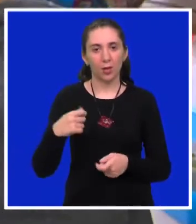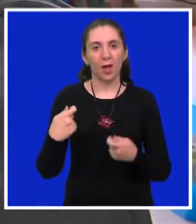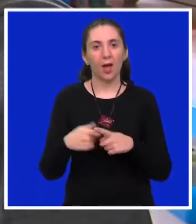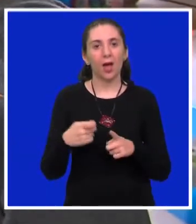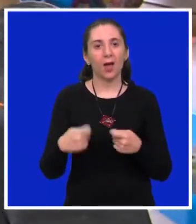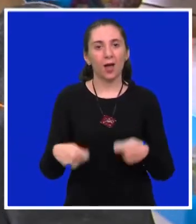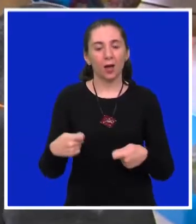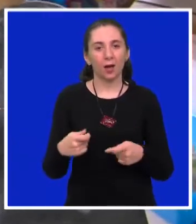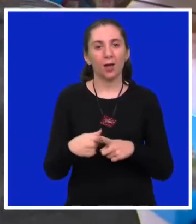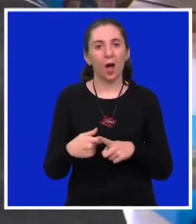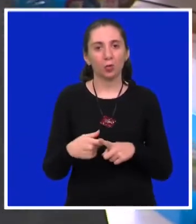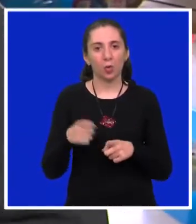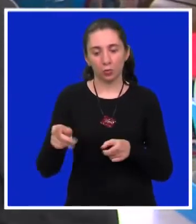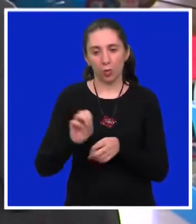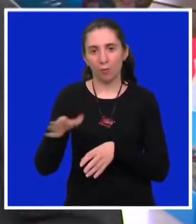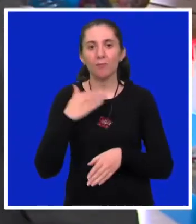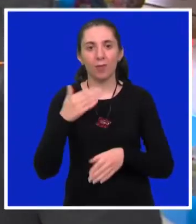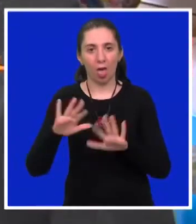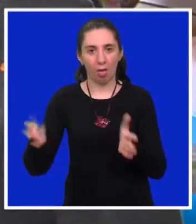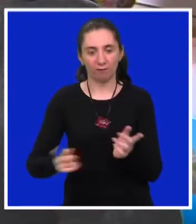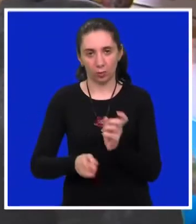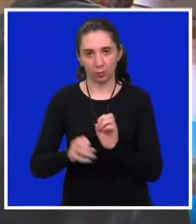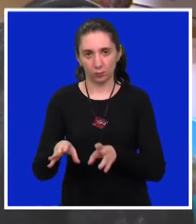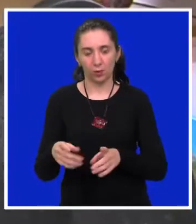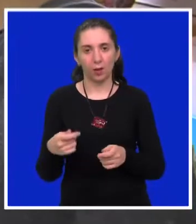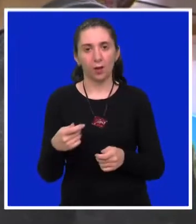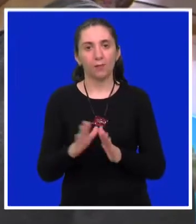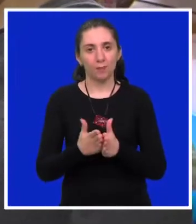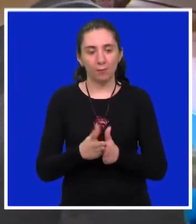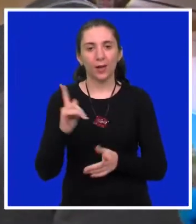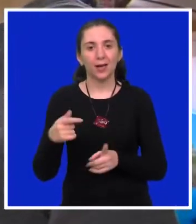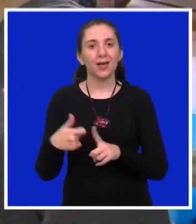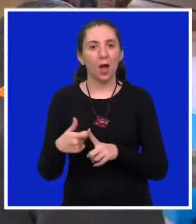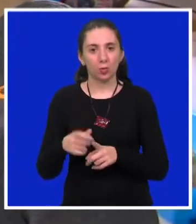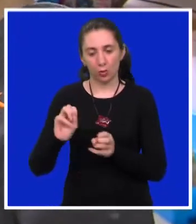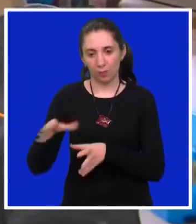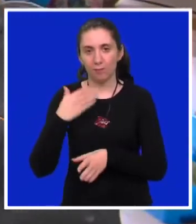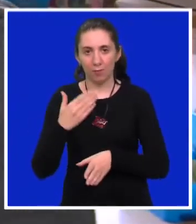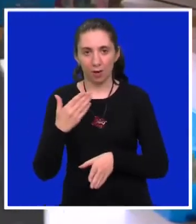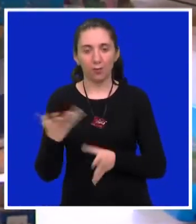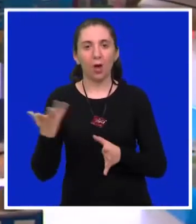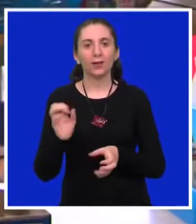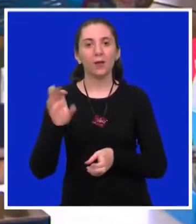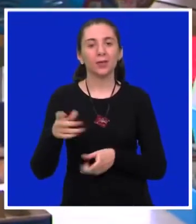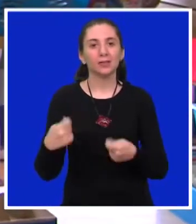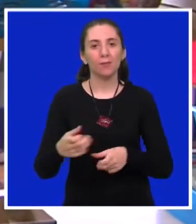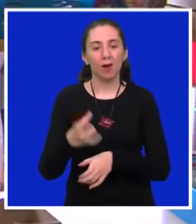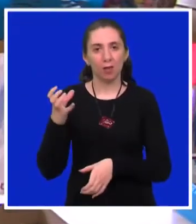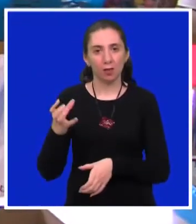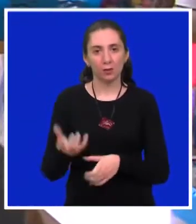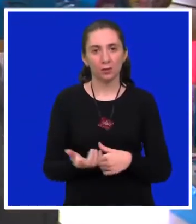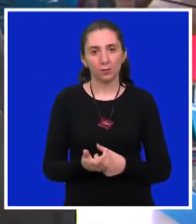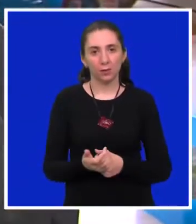vrećice od kartona i to ide u plavu. Uh-huh. Znači, karton i papir idu u plavu. A jel znaš možda gdje se baca